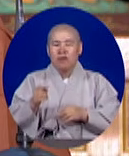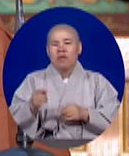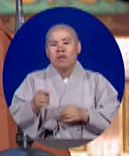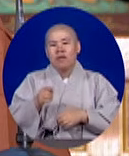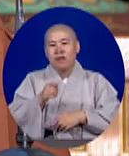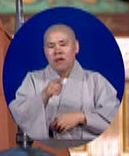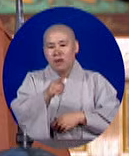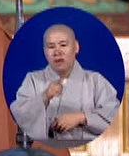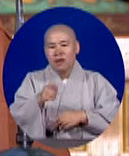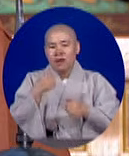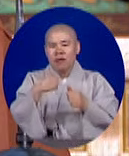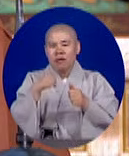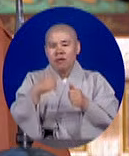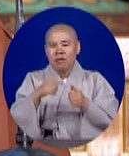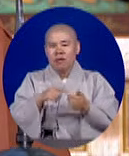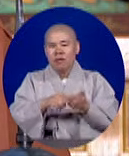같아요.